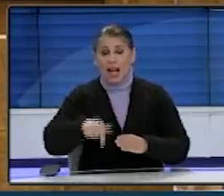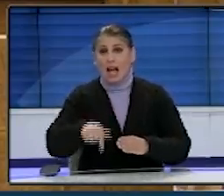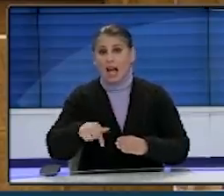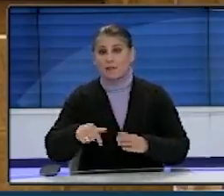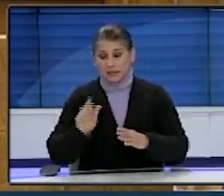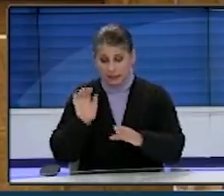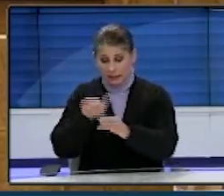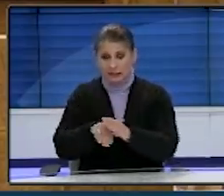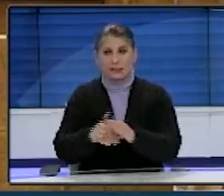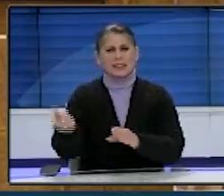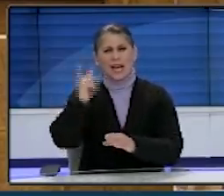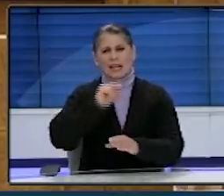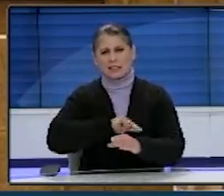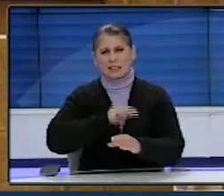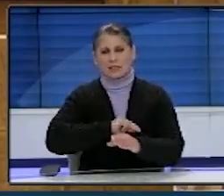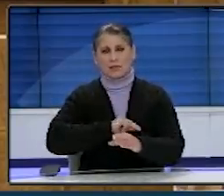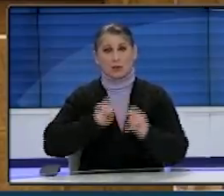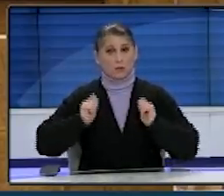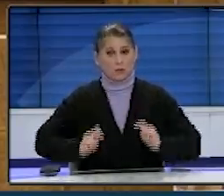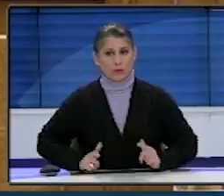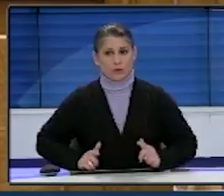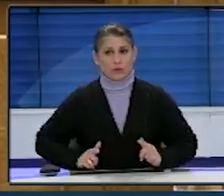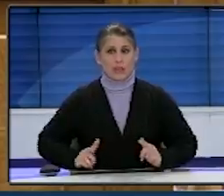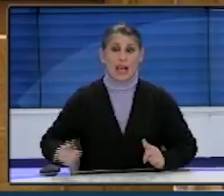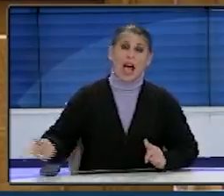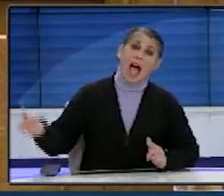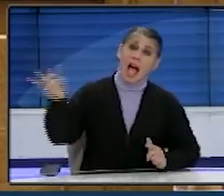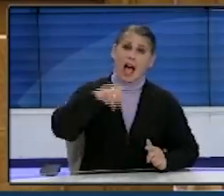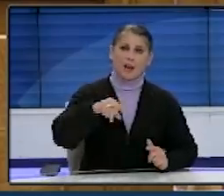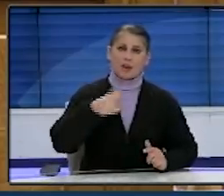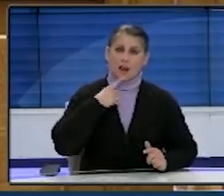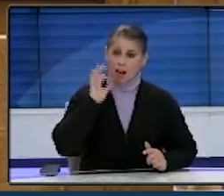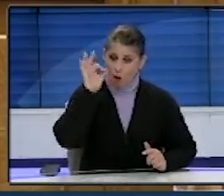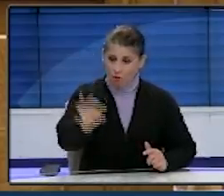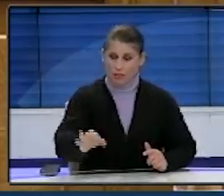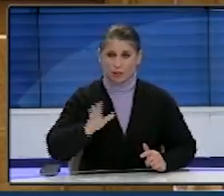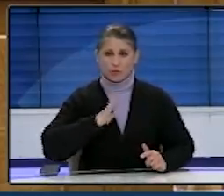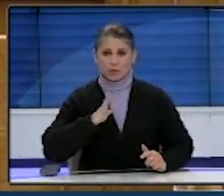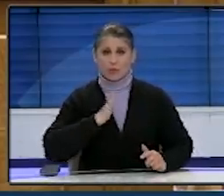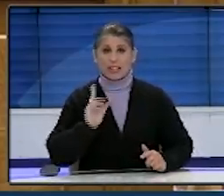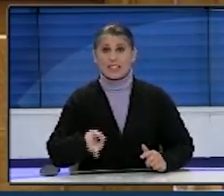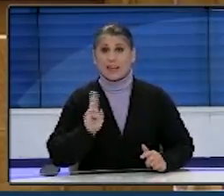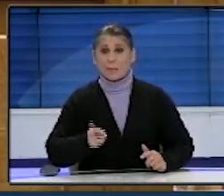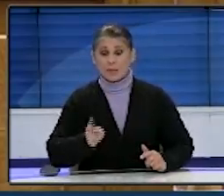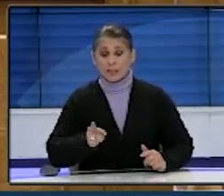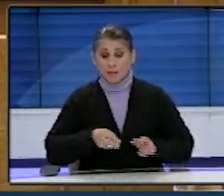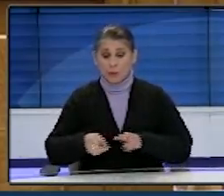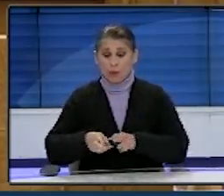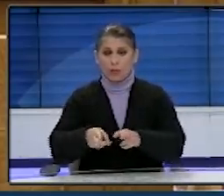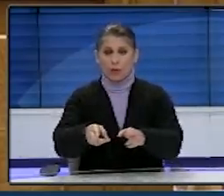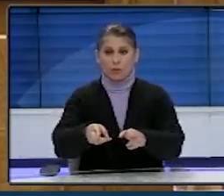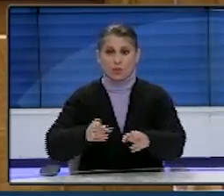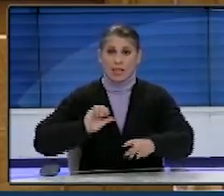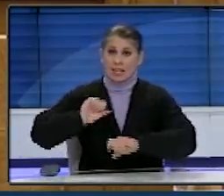γίνεται για άλλα συμφέροντα της άρχουσας τάξης, άλλων, ενώ οδηγεί το λαό σε επικίνδυνα μονοπάτια